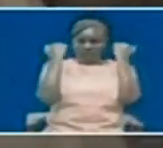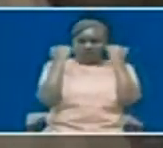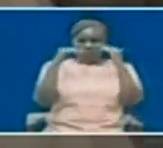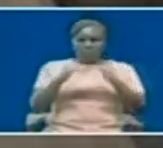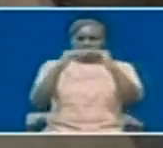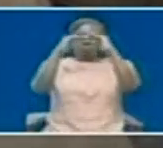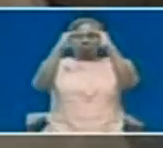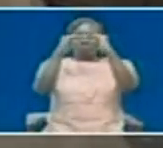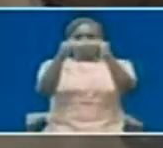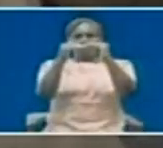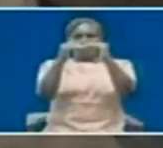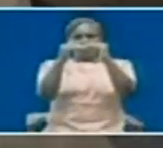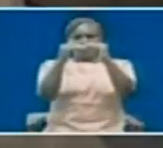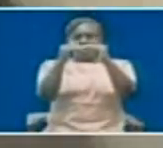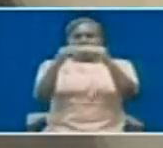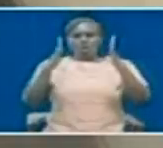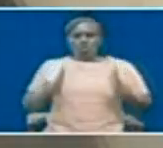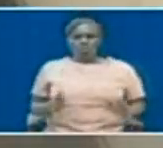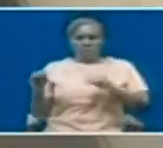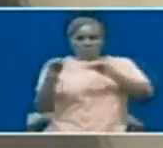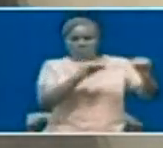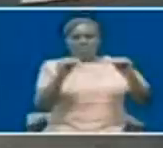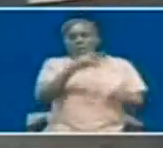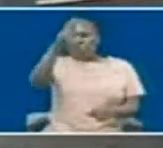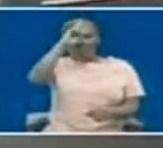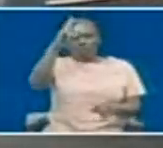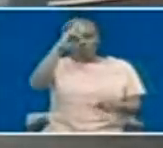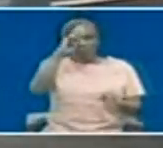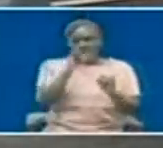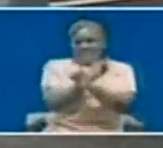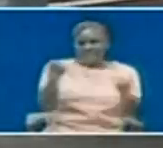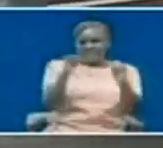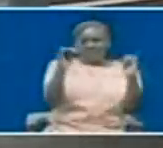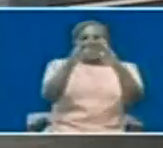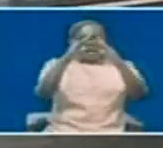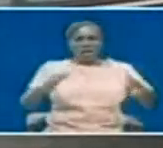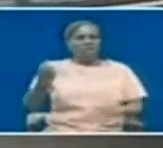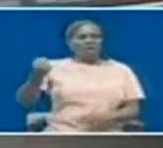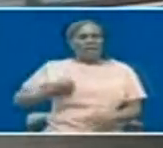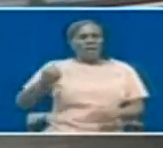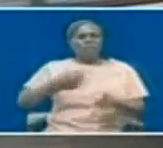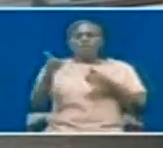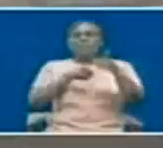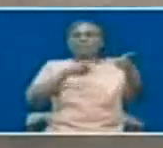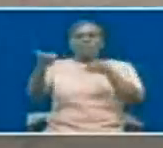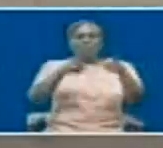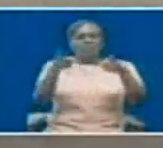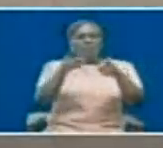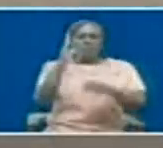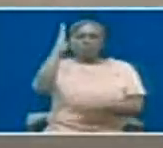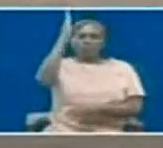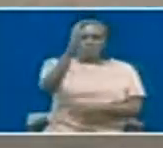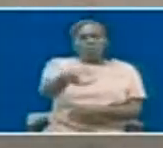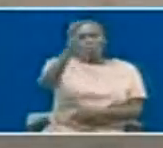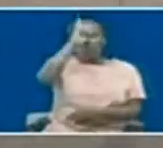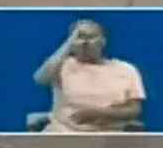advanced stage of a case of human trafficking. Polisi walifagia nyumba hii na mabinti hawa wakasafirishwa hadi kituo